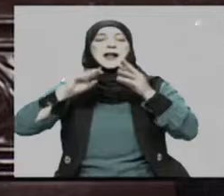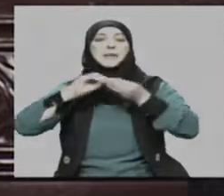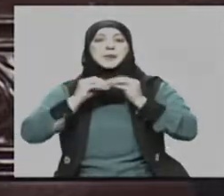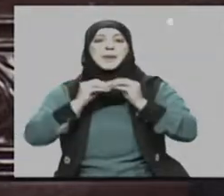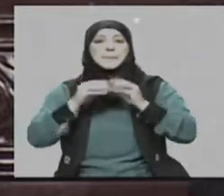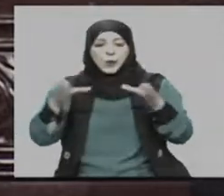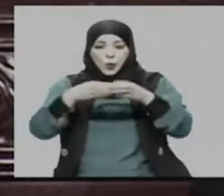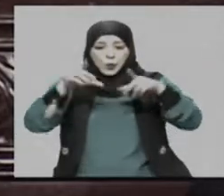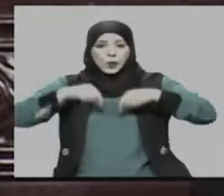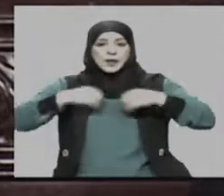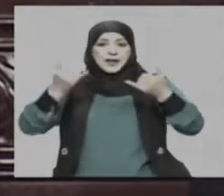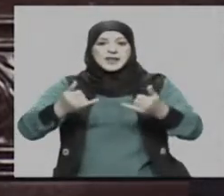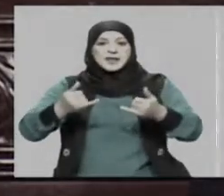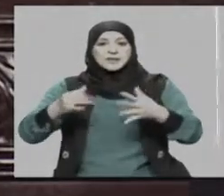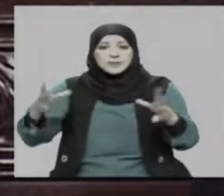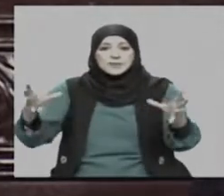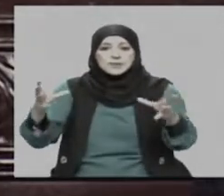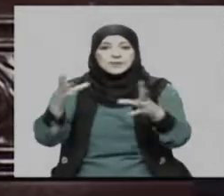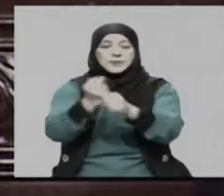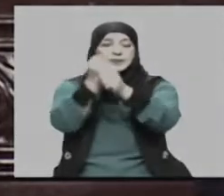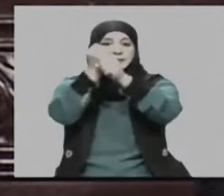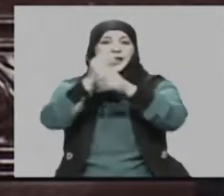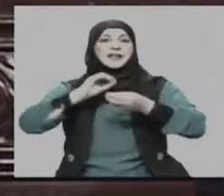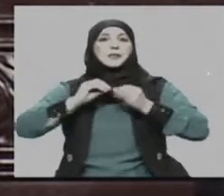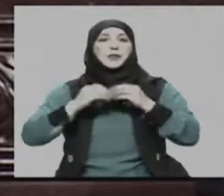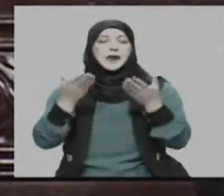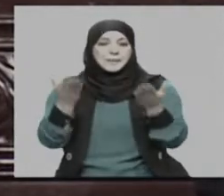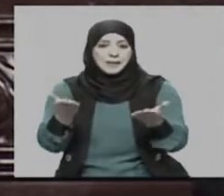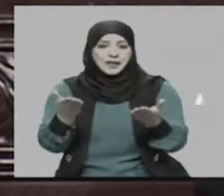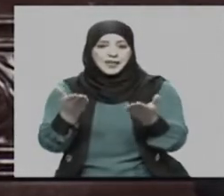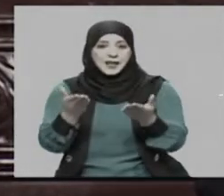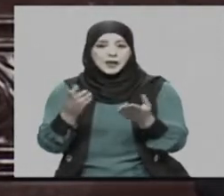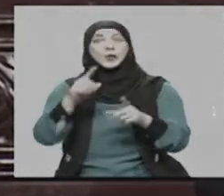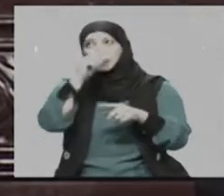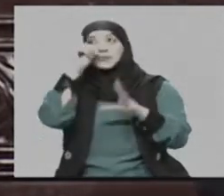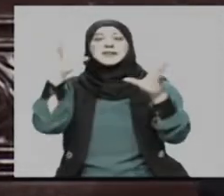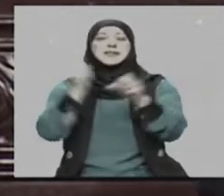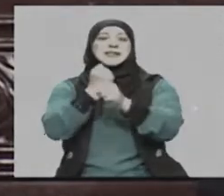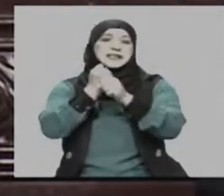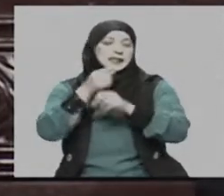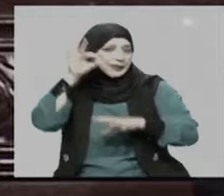قدامكم قادت المعركة هذه وانتصرت عليها.